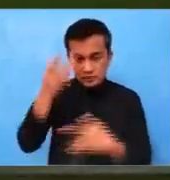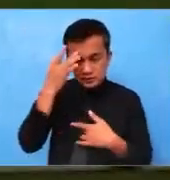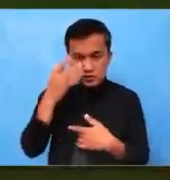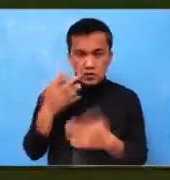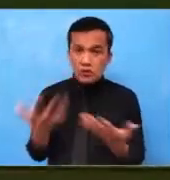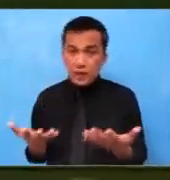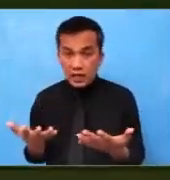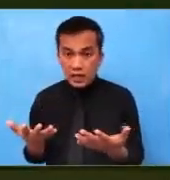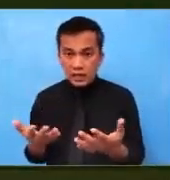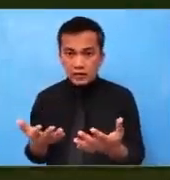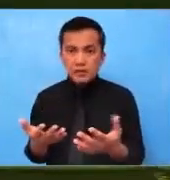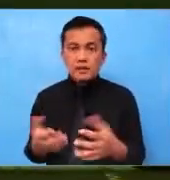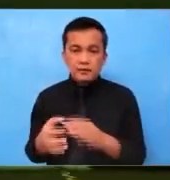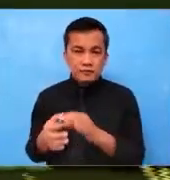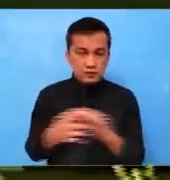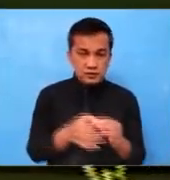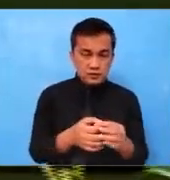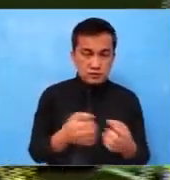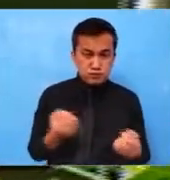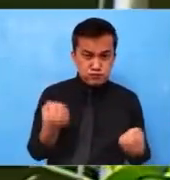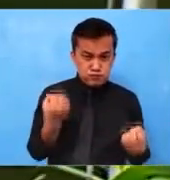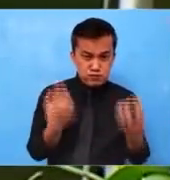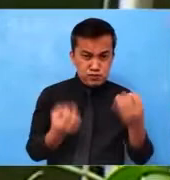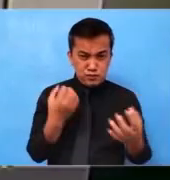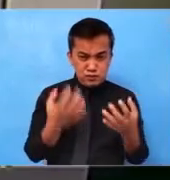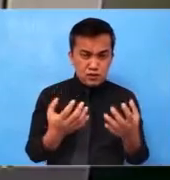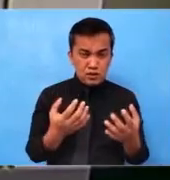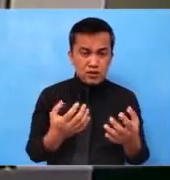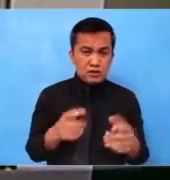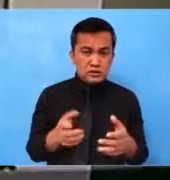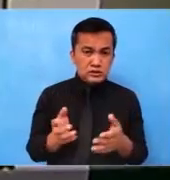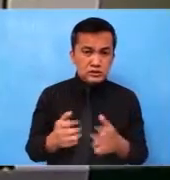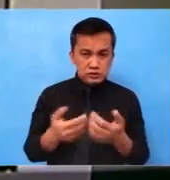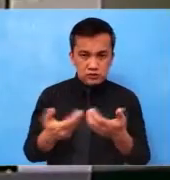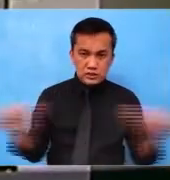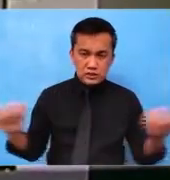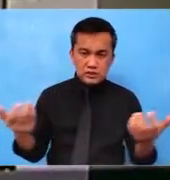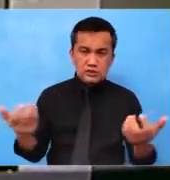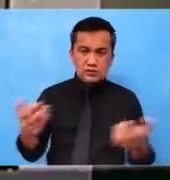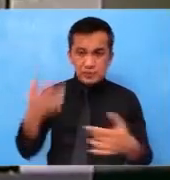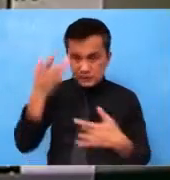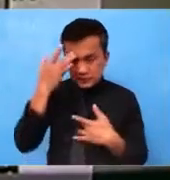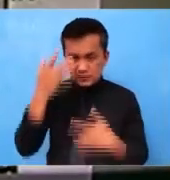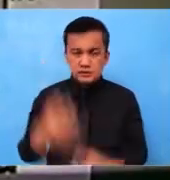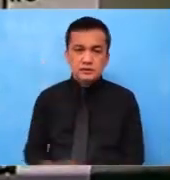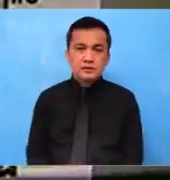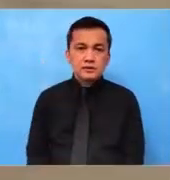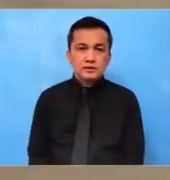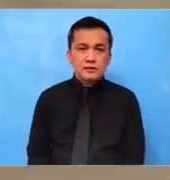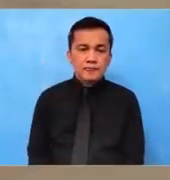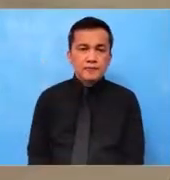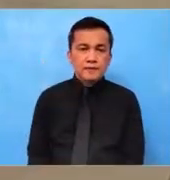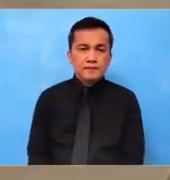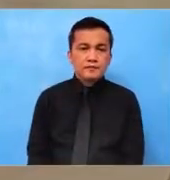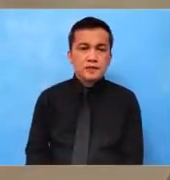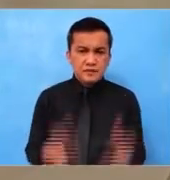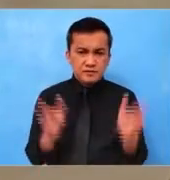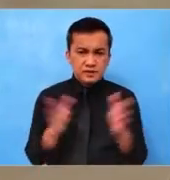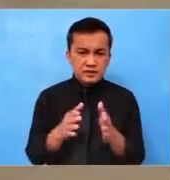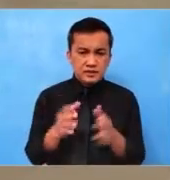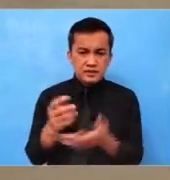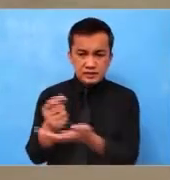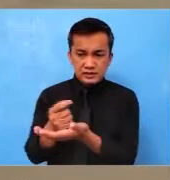injuries. Kung may sintomas naman, sa hiwalay na treatment area sila mamamalagi. Mas maliit naman ang treatment area para sa